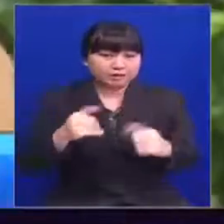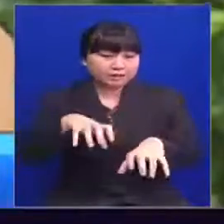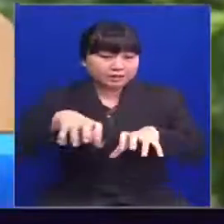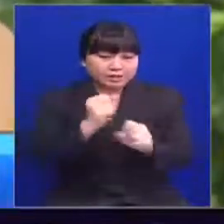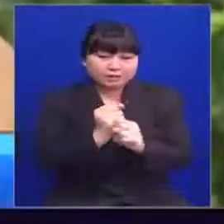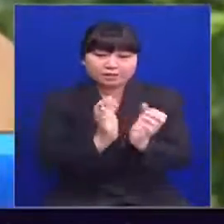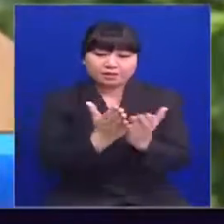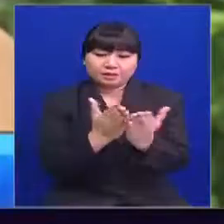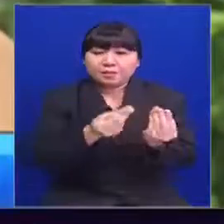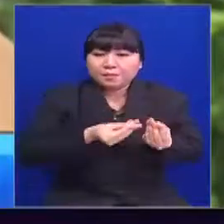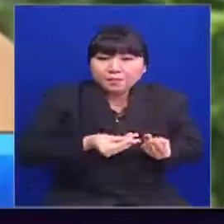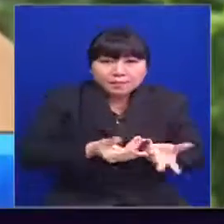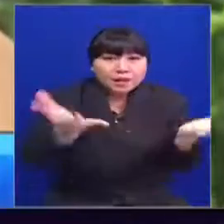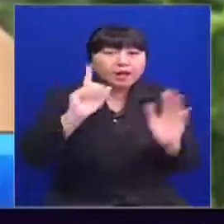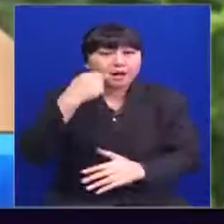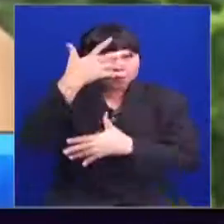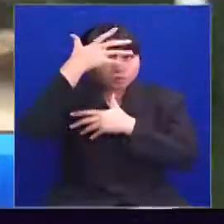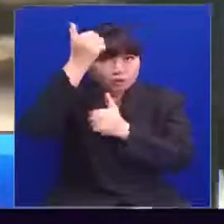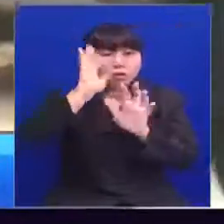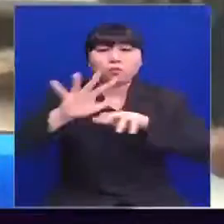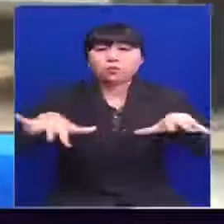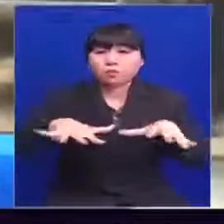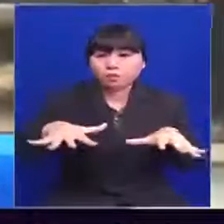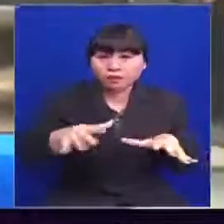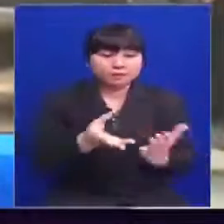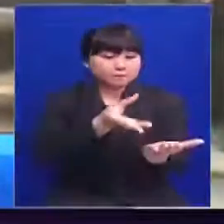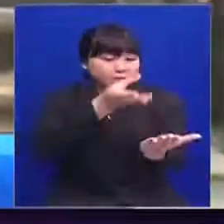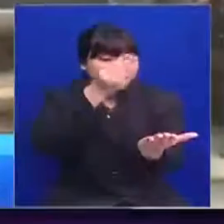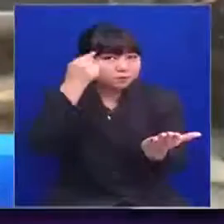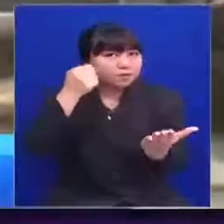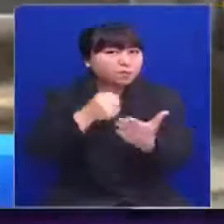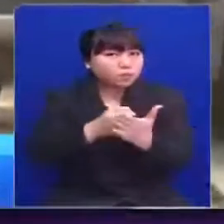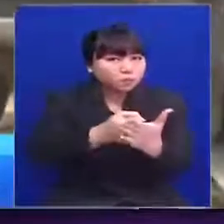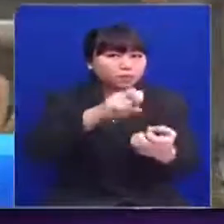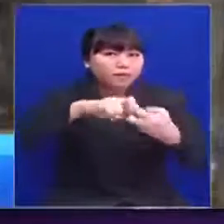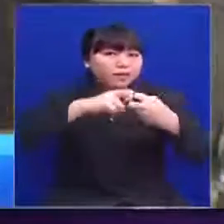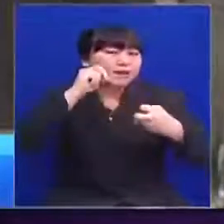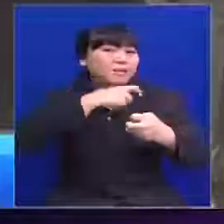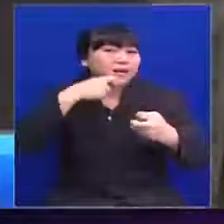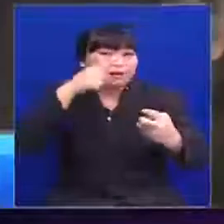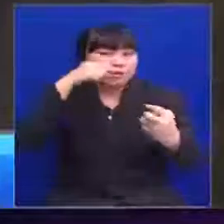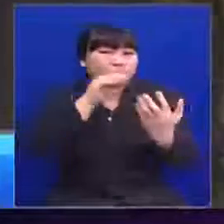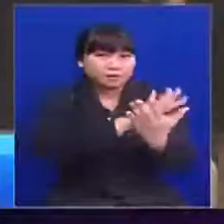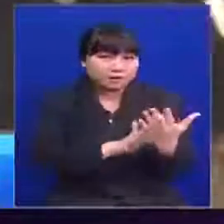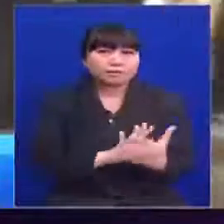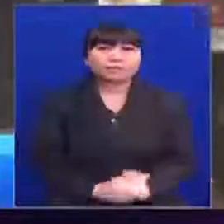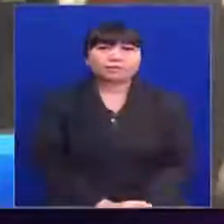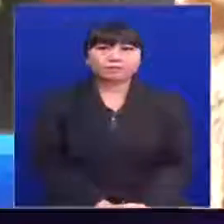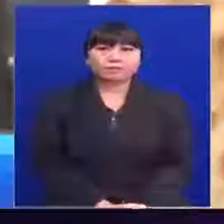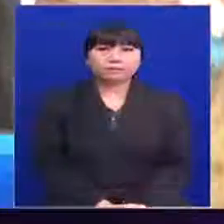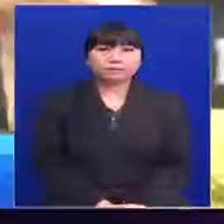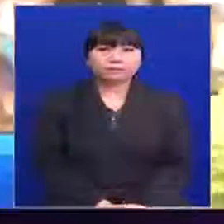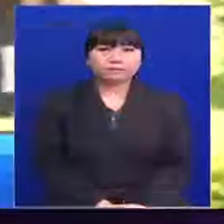หนังสือนะคะเผยแพร่ให้แก่ผู้สนใจบุคคลทั่วไปใช้เป็นแนวทางในการต่อสู้กับวิกฤตภัยแล้งของประเทศค่ะ